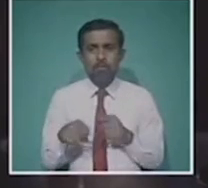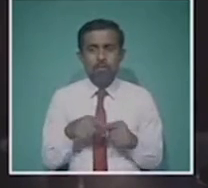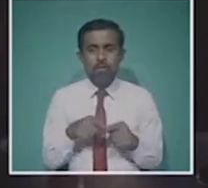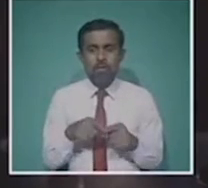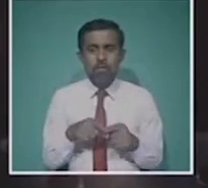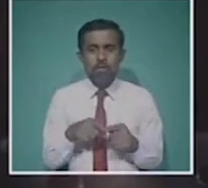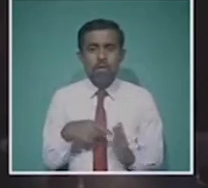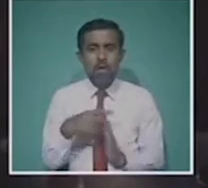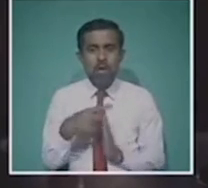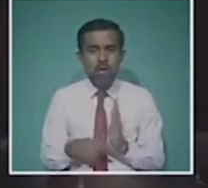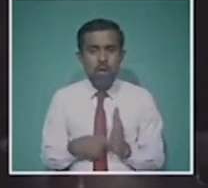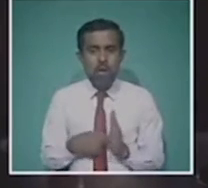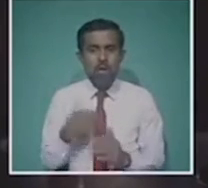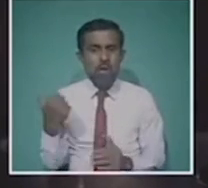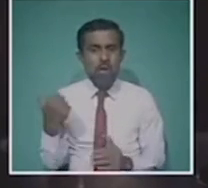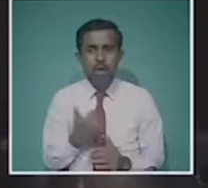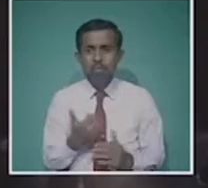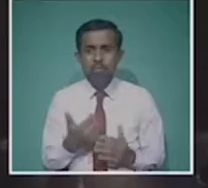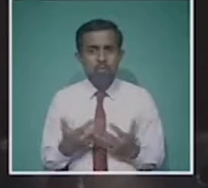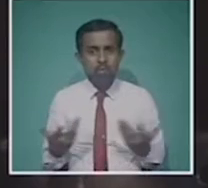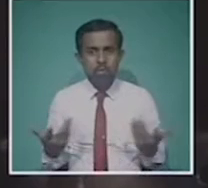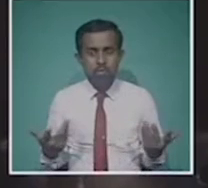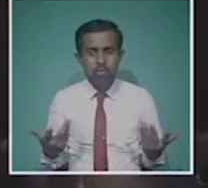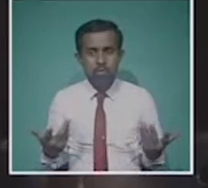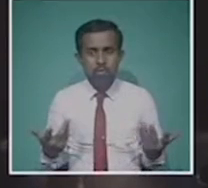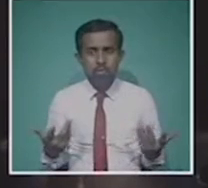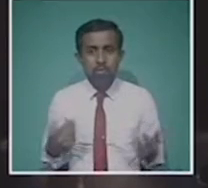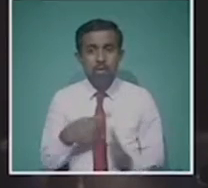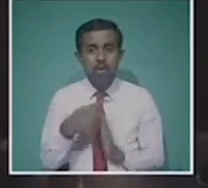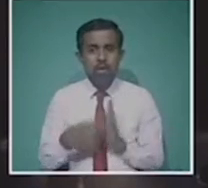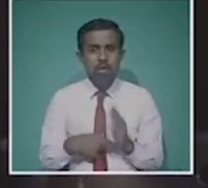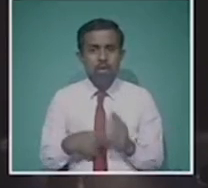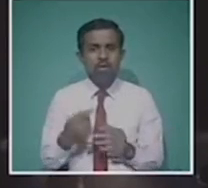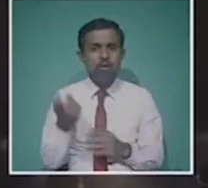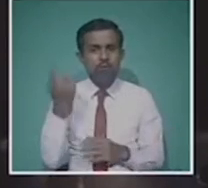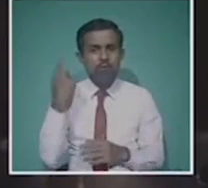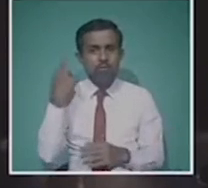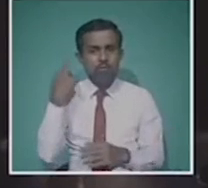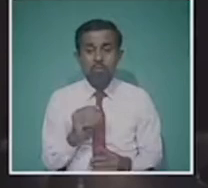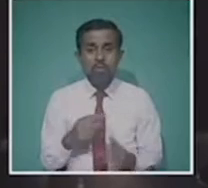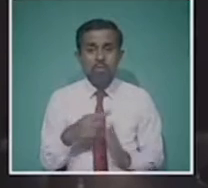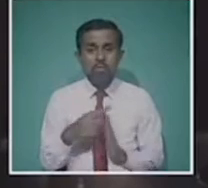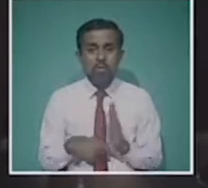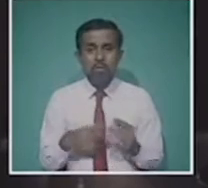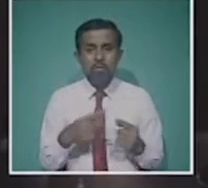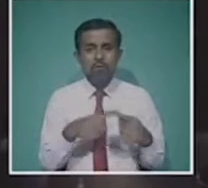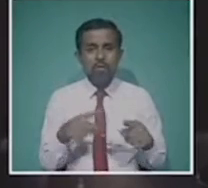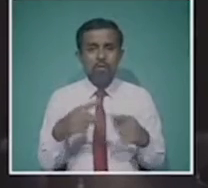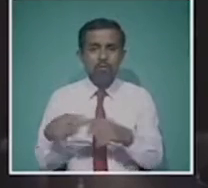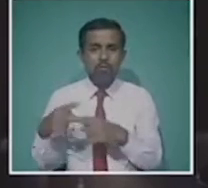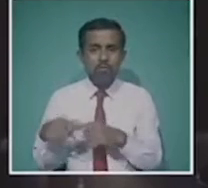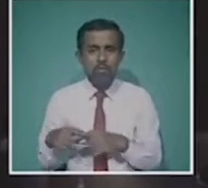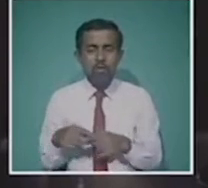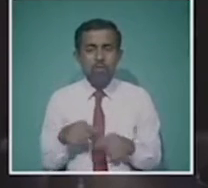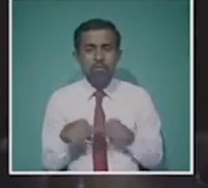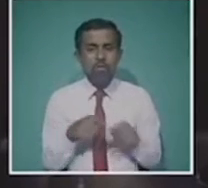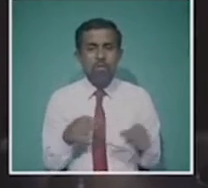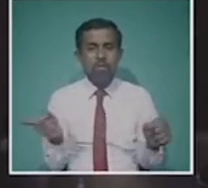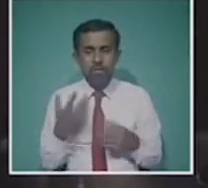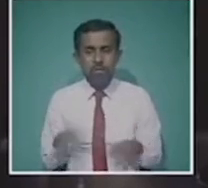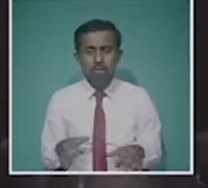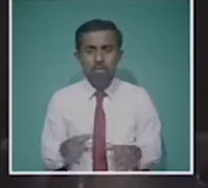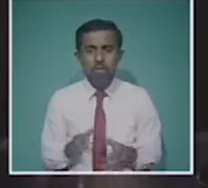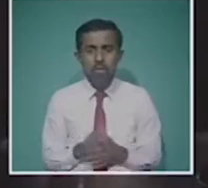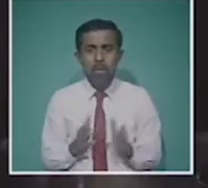இல்லை என்றாலும் கூட இலங்கையிலே பல்வேறுபட்ட சம்பவங்கள் இவ்வாறு நடைபெற்றிருக்கின்றன. கதிர்காமத்து அழகி மனம்பேரி